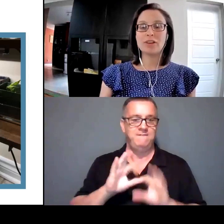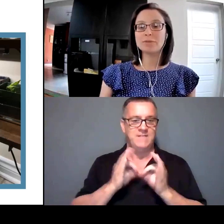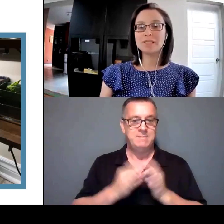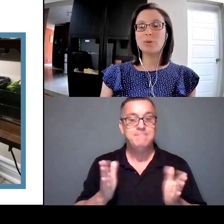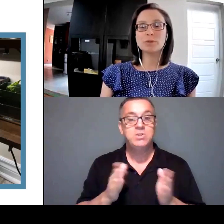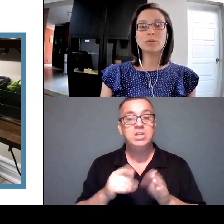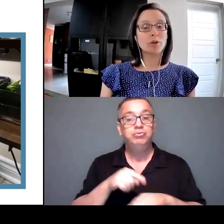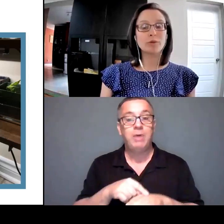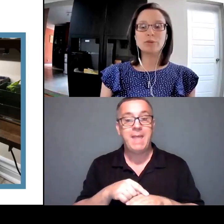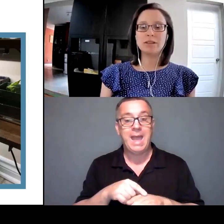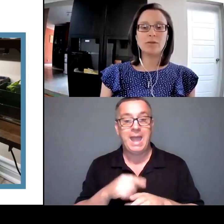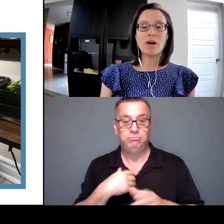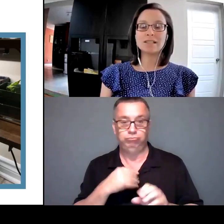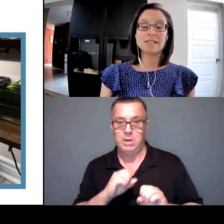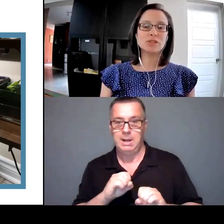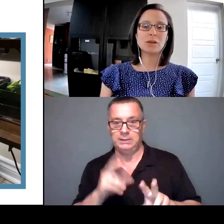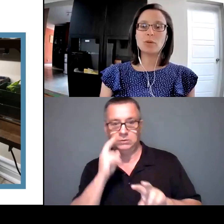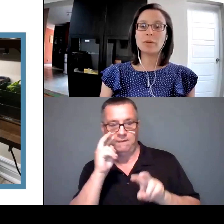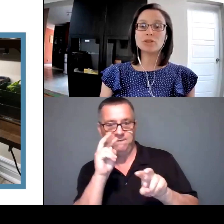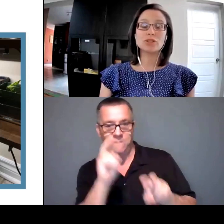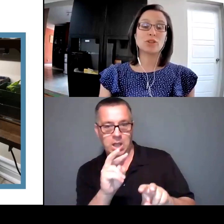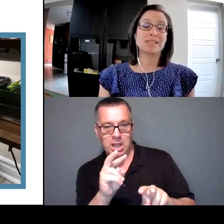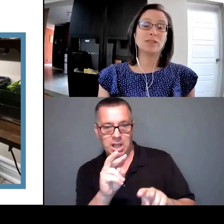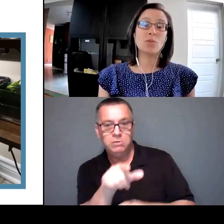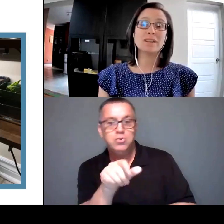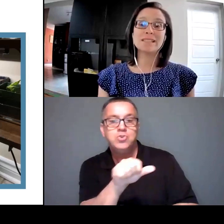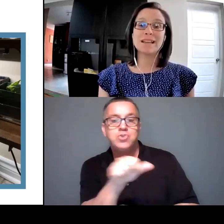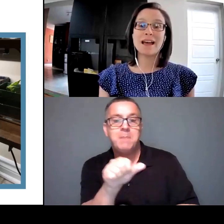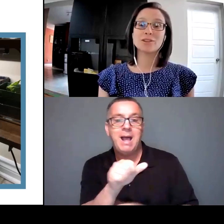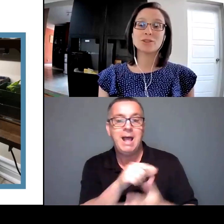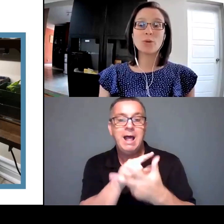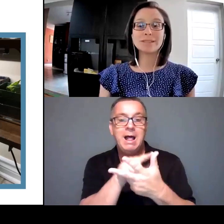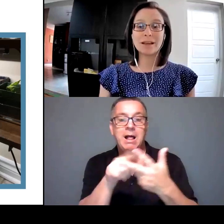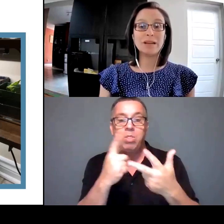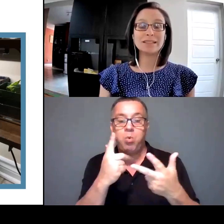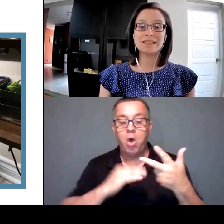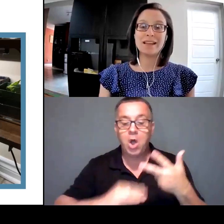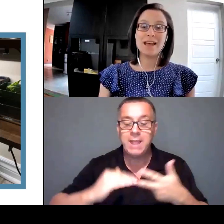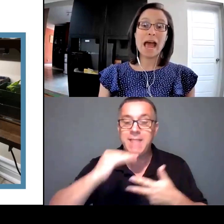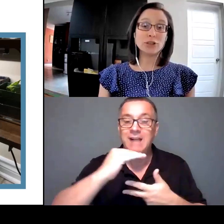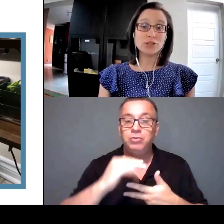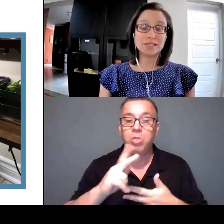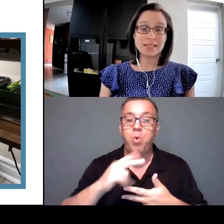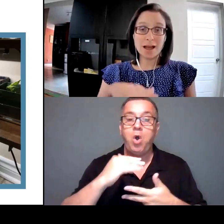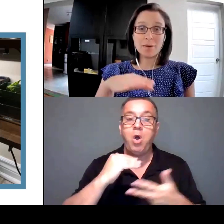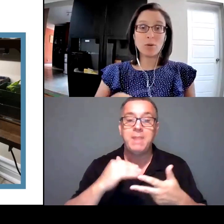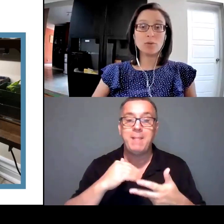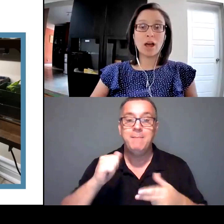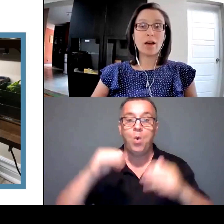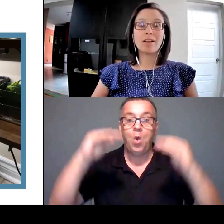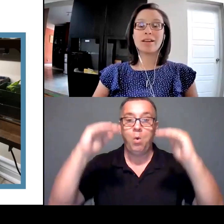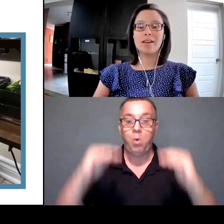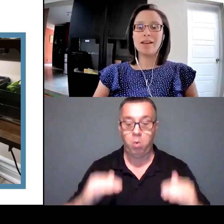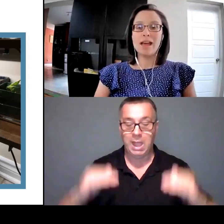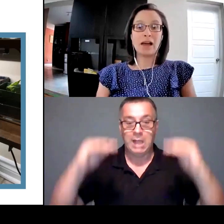vais faire une petite pause pour que vous puissiez le voir. C'est tout simplement juste ces 3 étages, 3 tablettes ajustables en